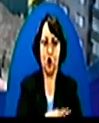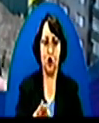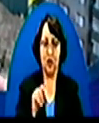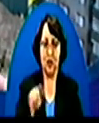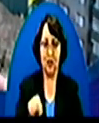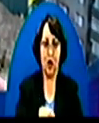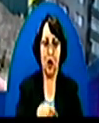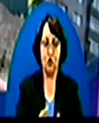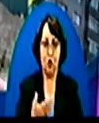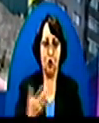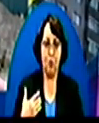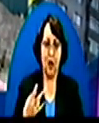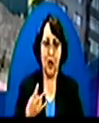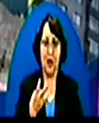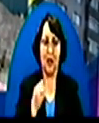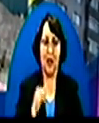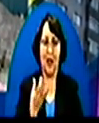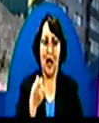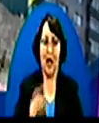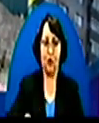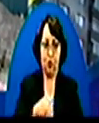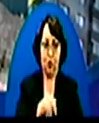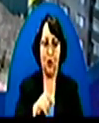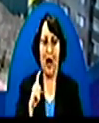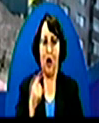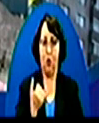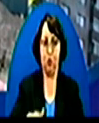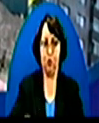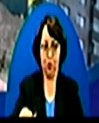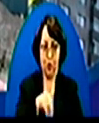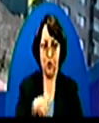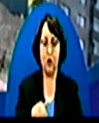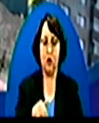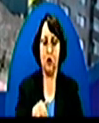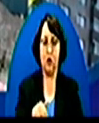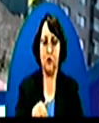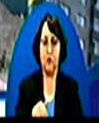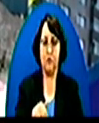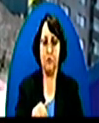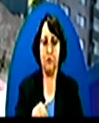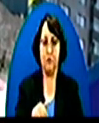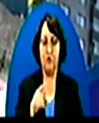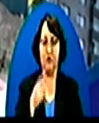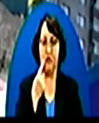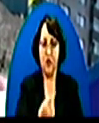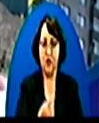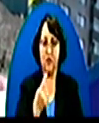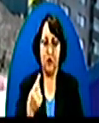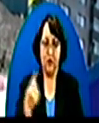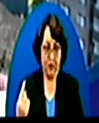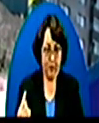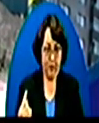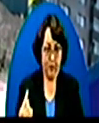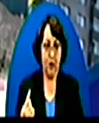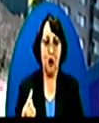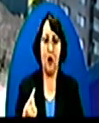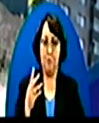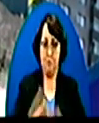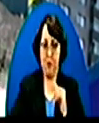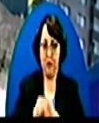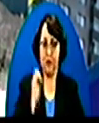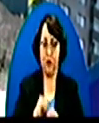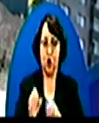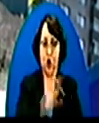өмнө Налайх дүүрэг, Хан уул дүүрэгэд ийм нэг ийм нэг барилгын